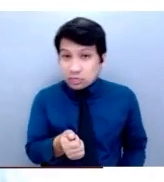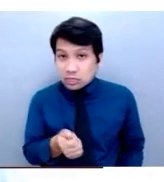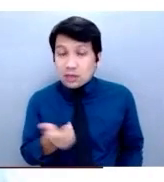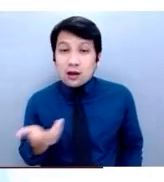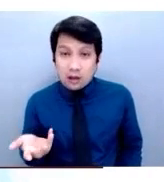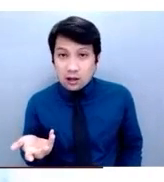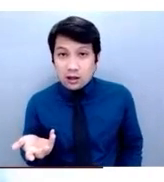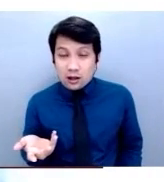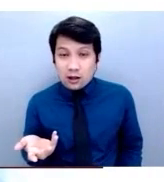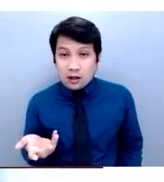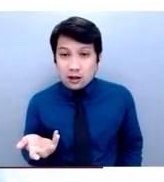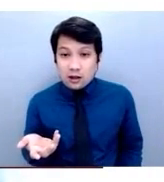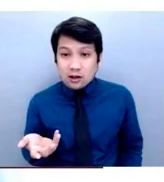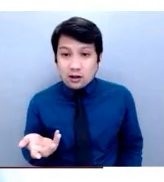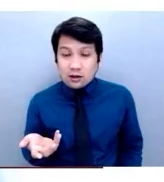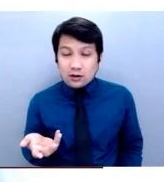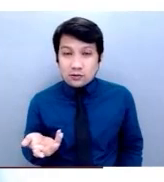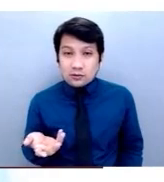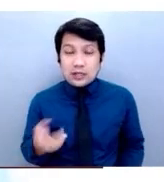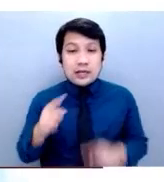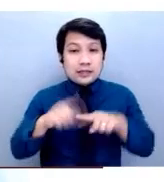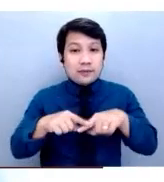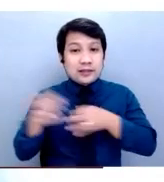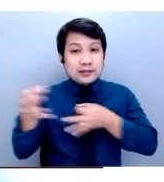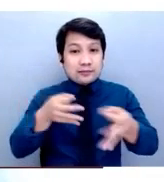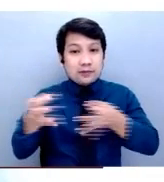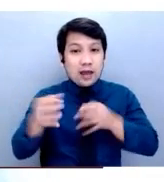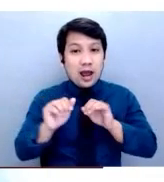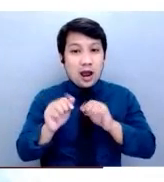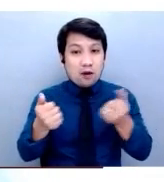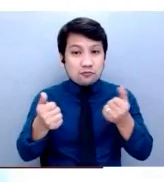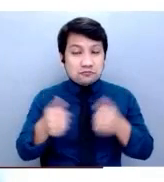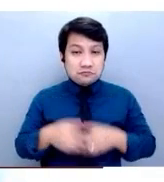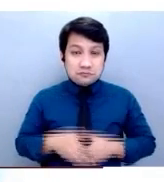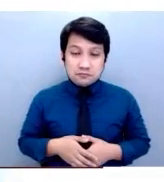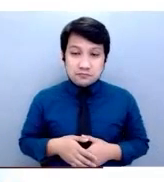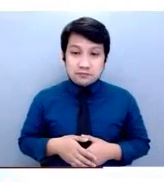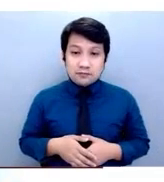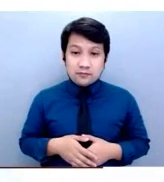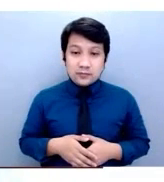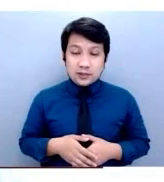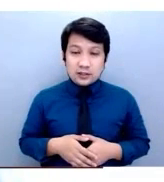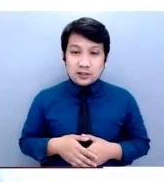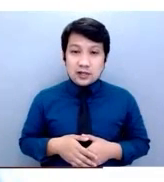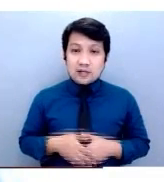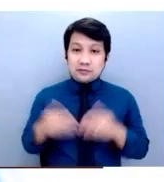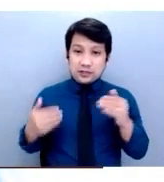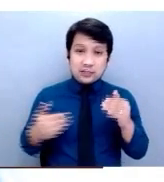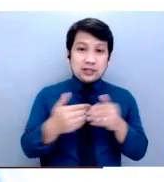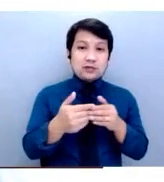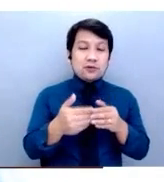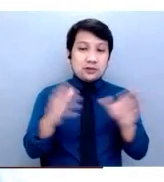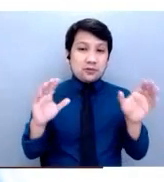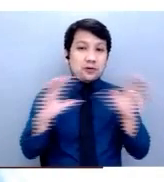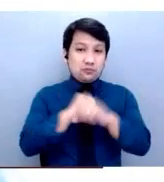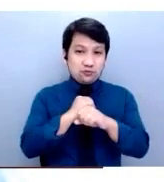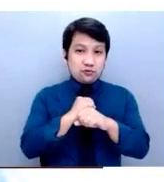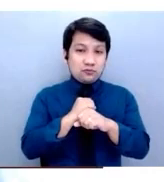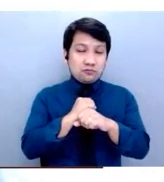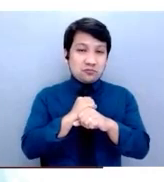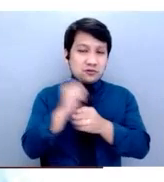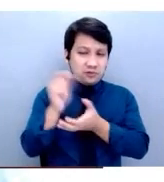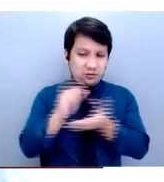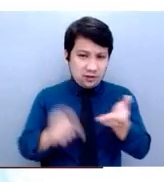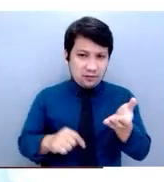ba? Regardless of the explanation o paano ka naka-arrive doon sa conclusion na yon. So, ano